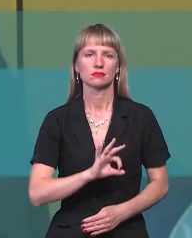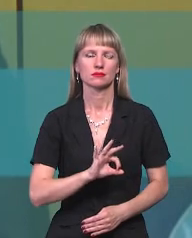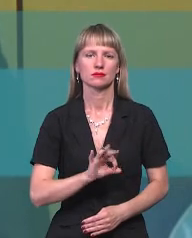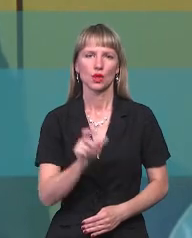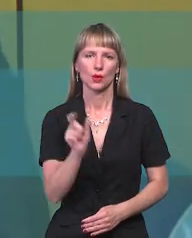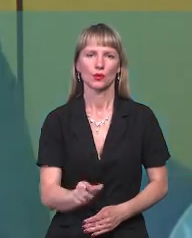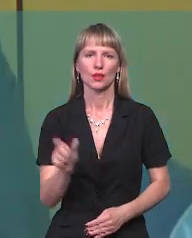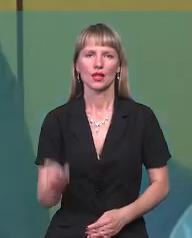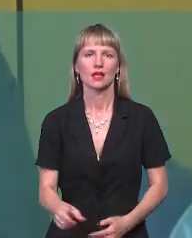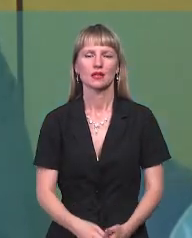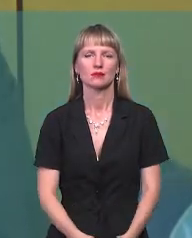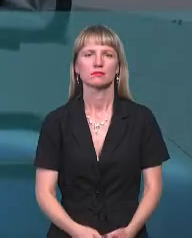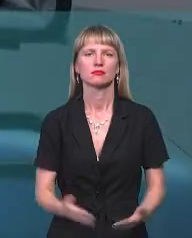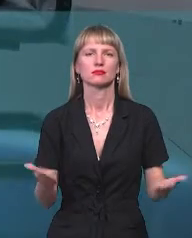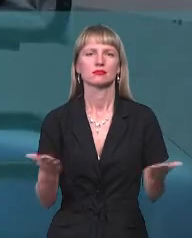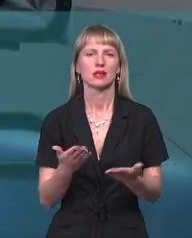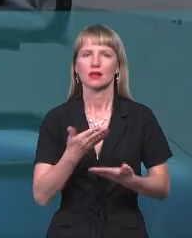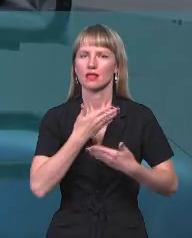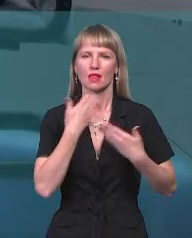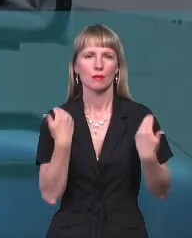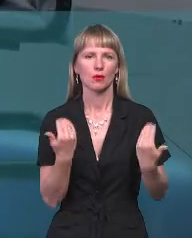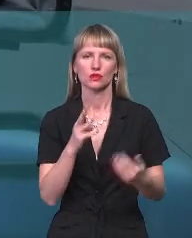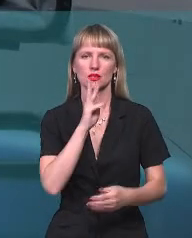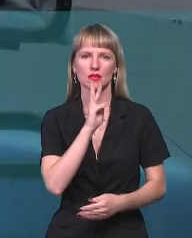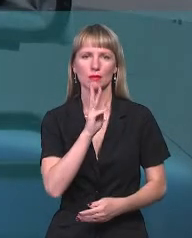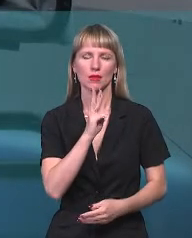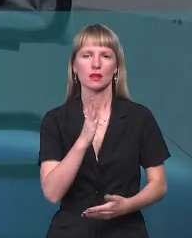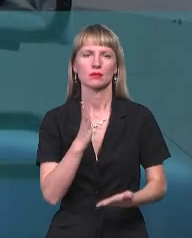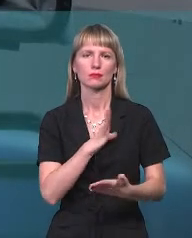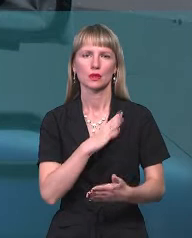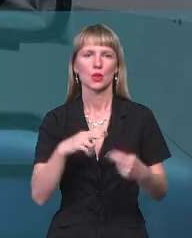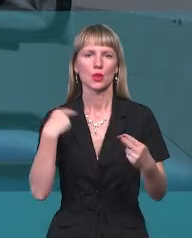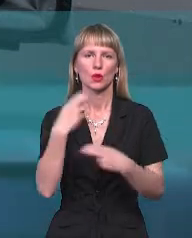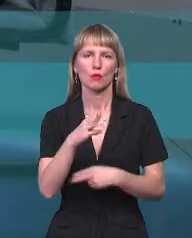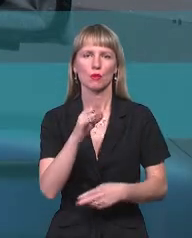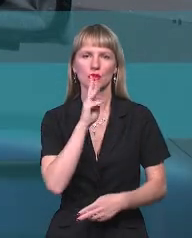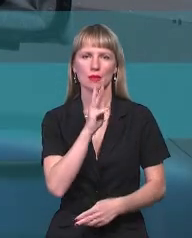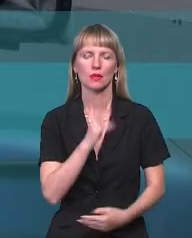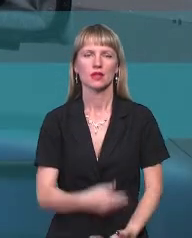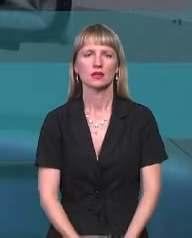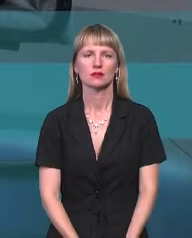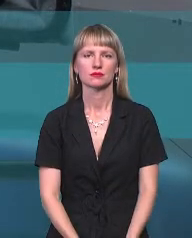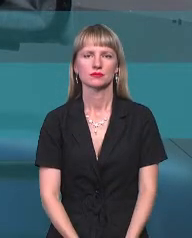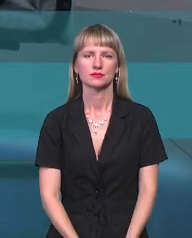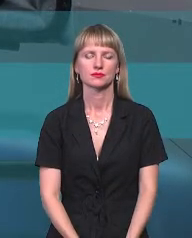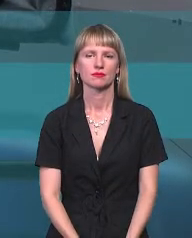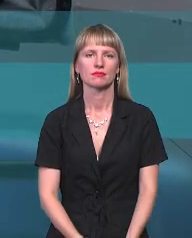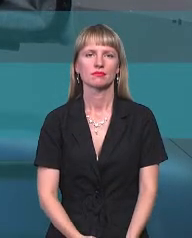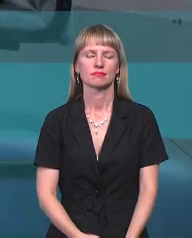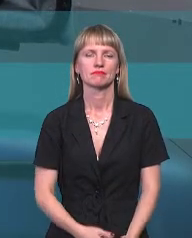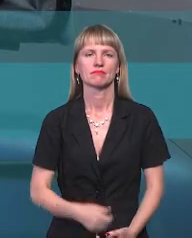фізичних осіб, які не отримували заборгованість заробітної плати. Ну,